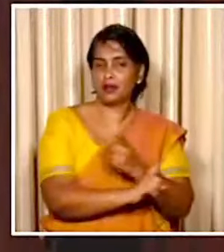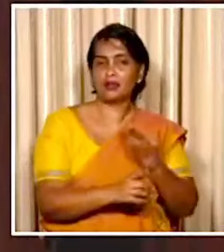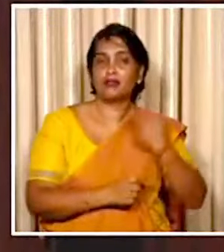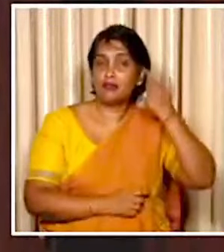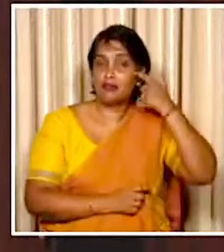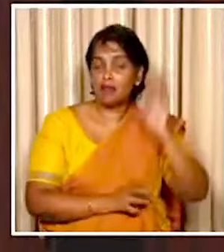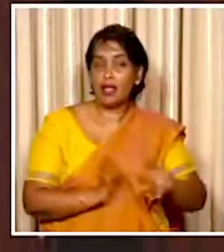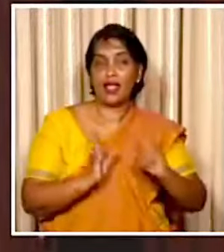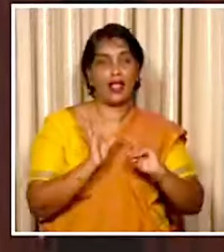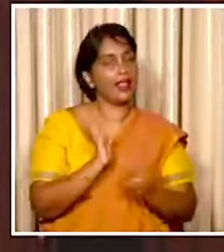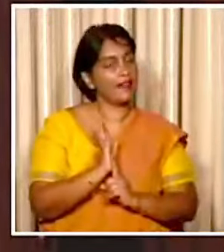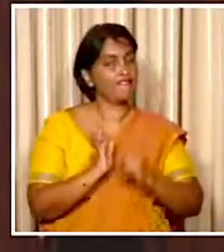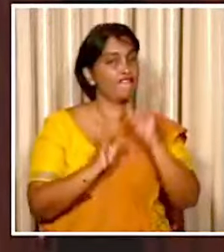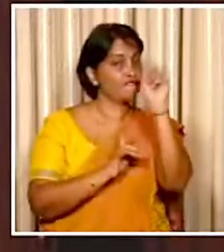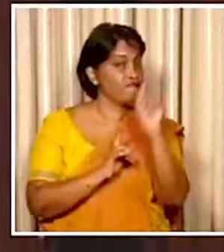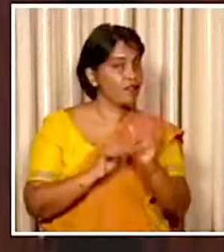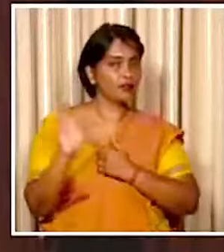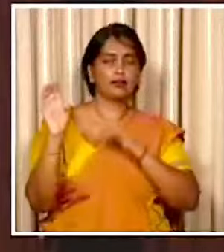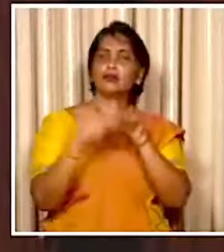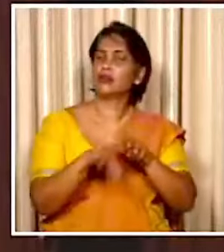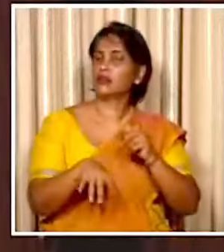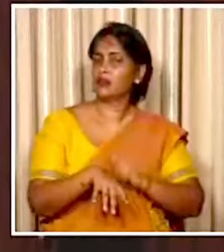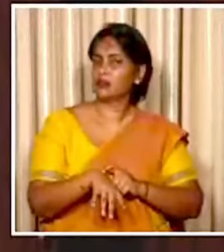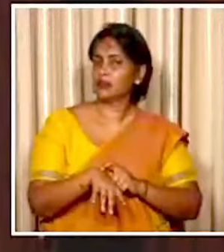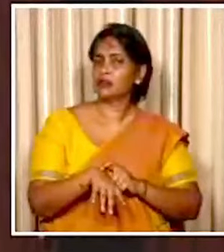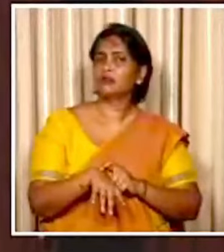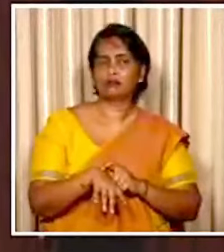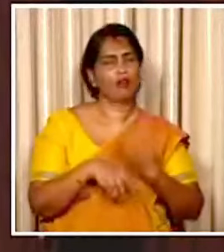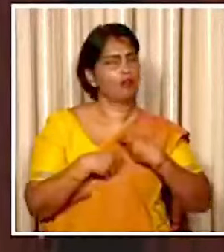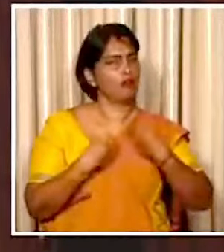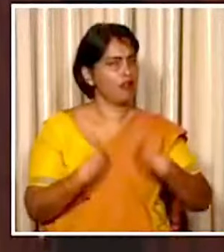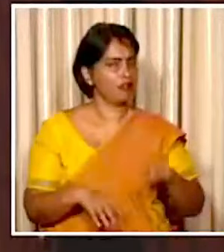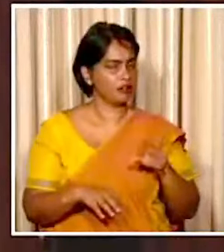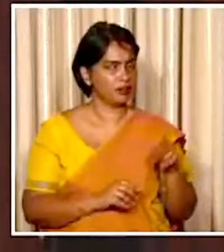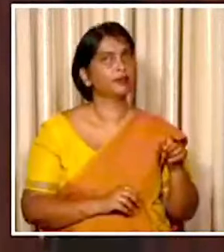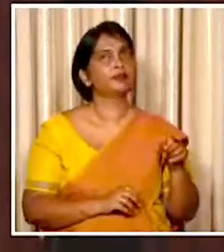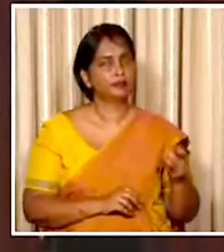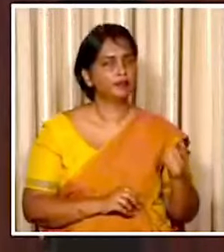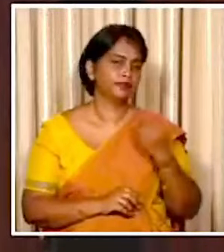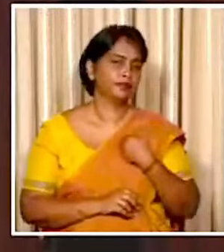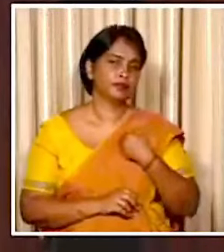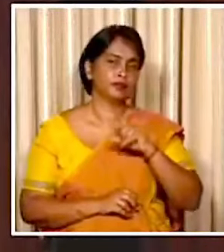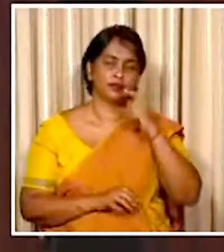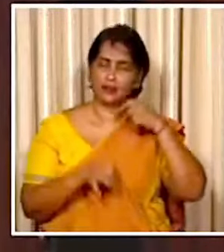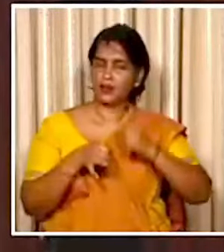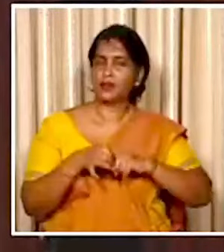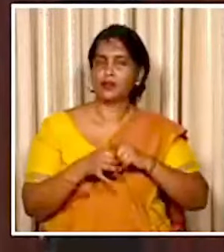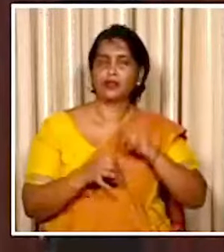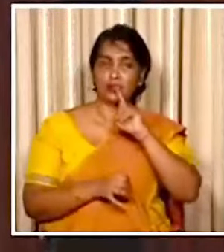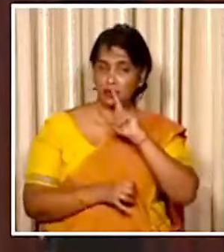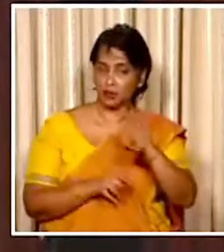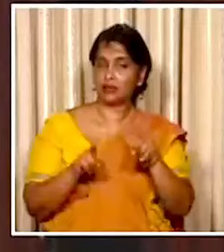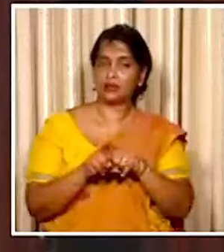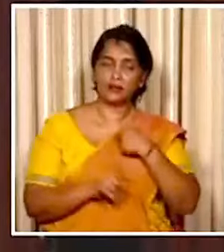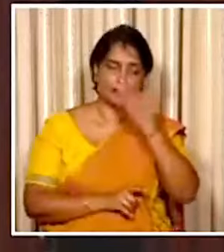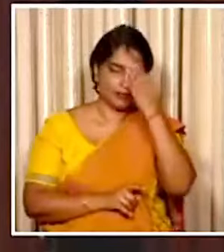බලාපොරොත්තු වෙන උසස් පෙළ විෂය ධාරාවට ඇතුළත් වෙන්න තියෙන අවස්ථාව අහිමි වෙමින් තිබෙනවා. ඉතින් මම ඔබතුමාට මේ ප්‍රශ්නය යොමු කරනවා වගේම